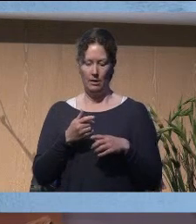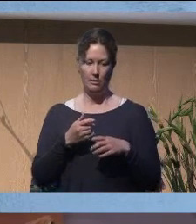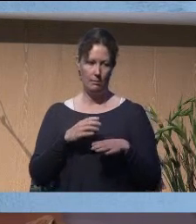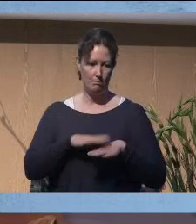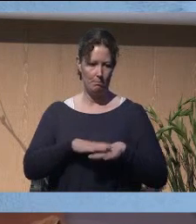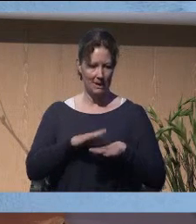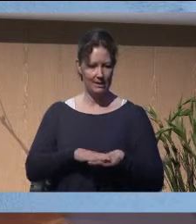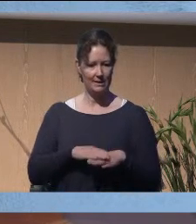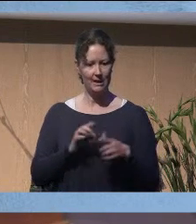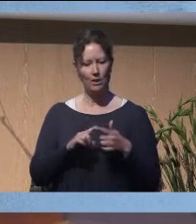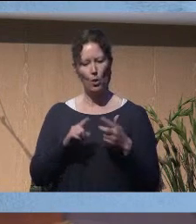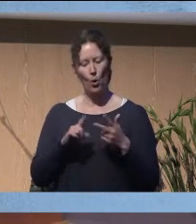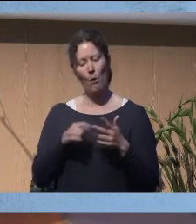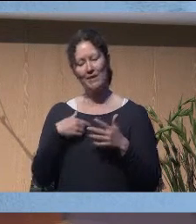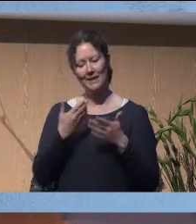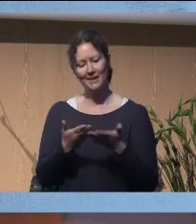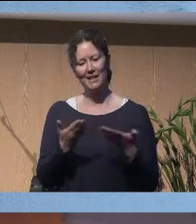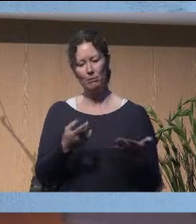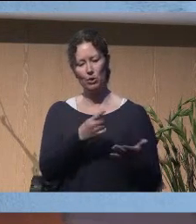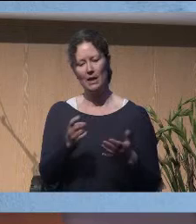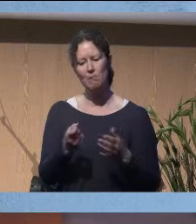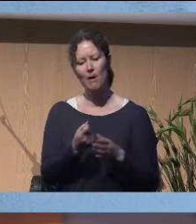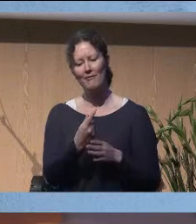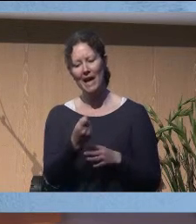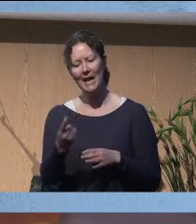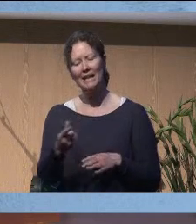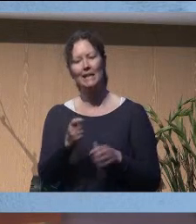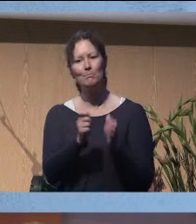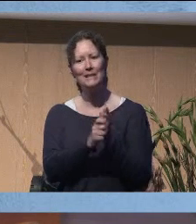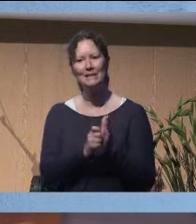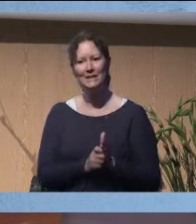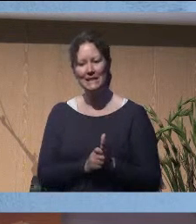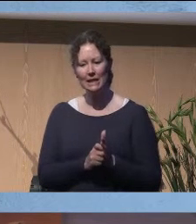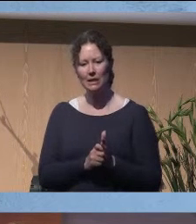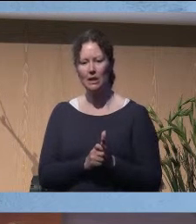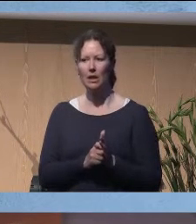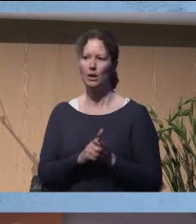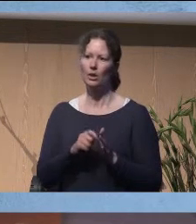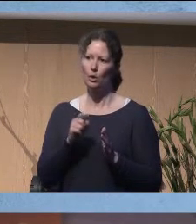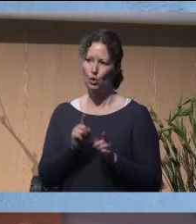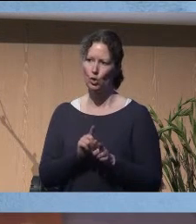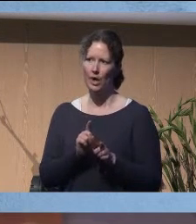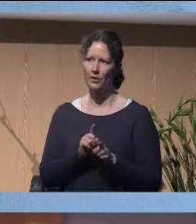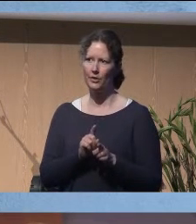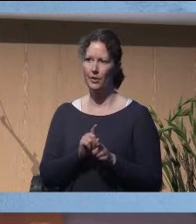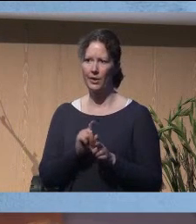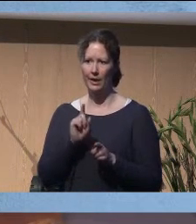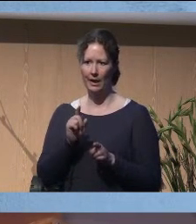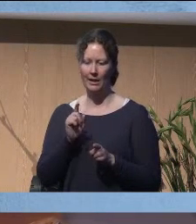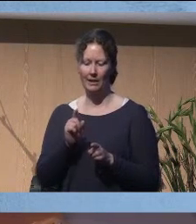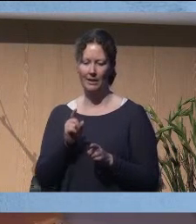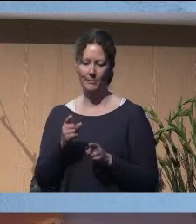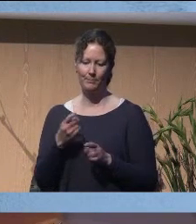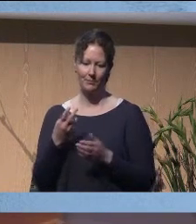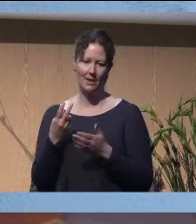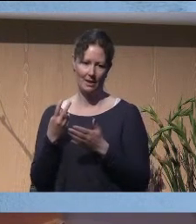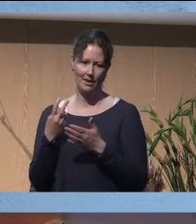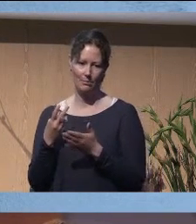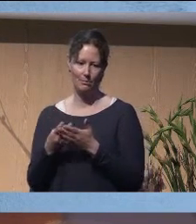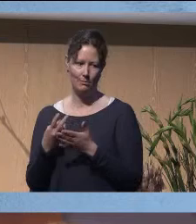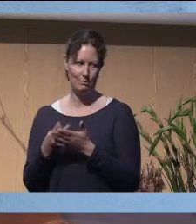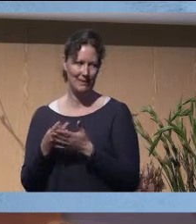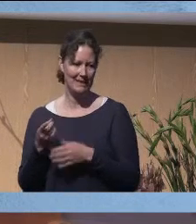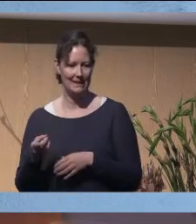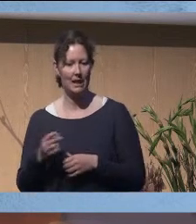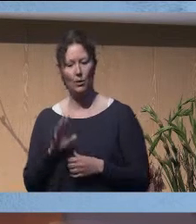og tilbyr den på den enkeltes premisser, sånn at, og the proof of the pudding, at